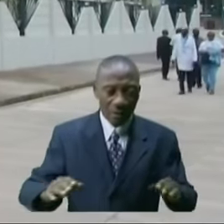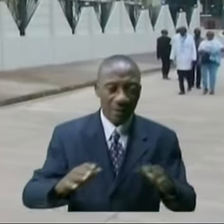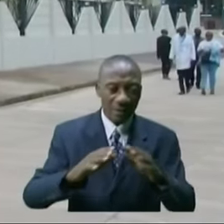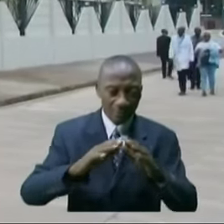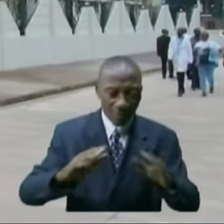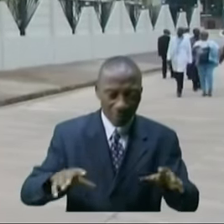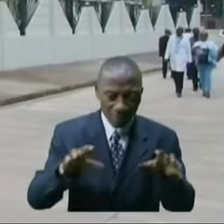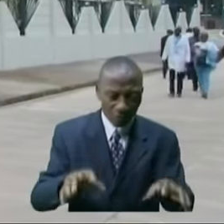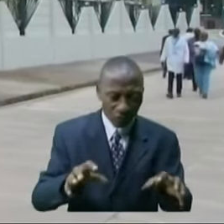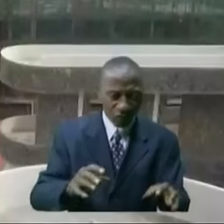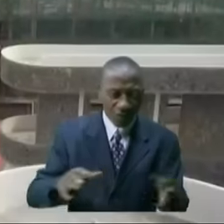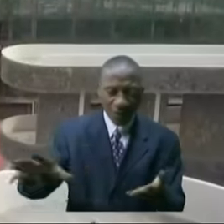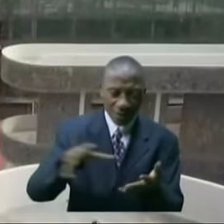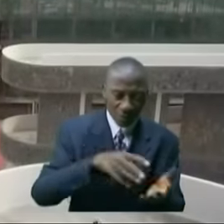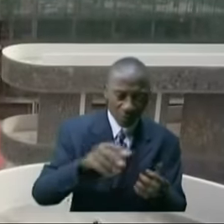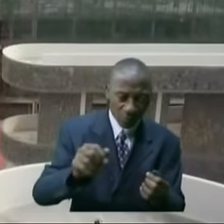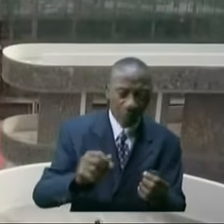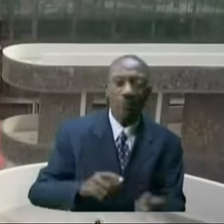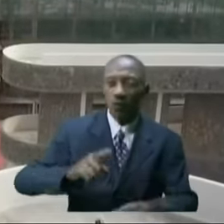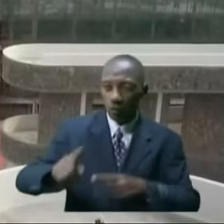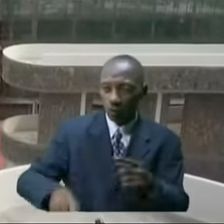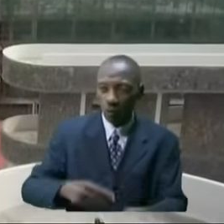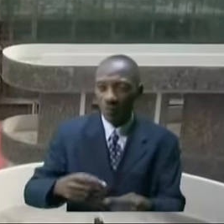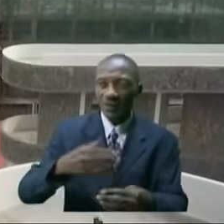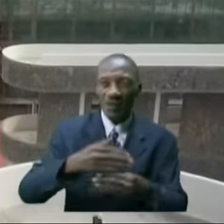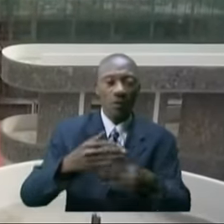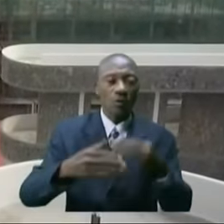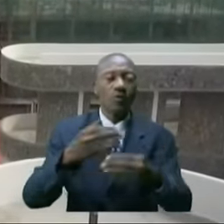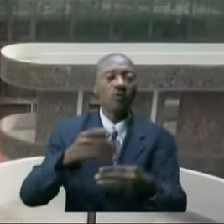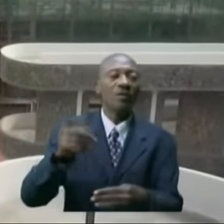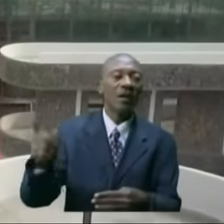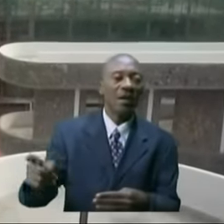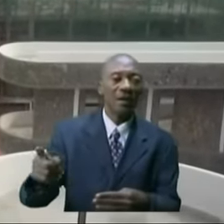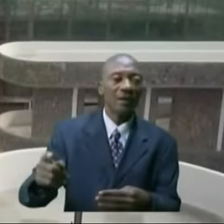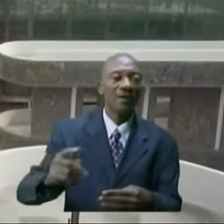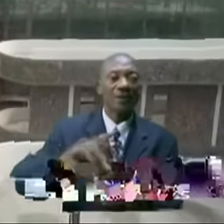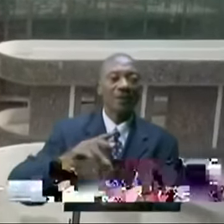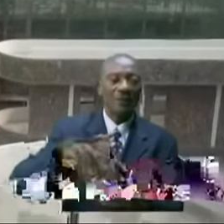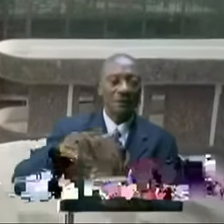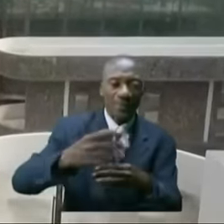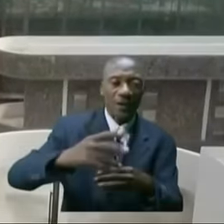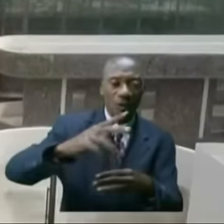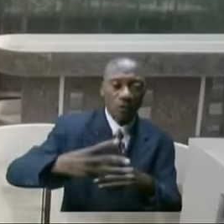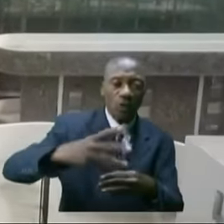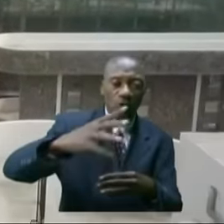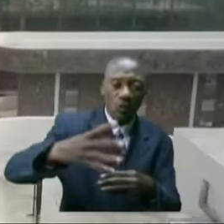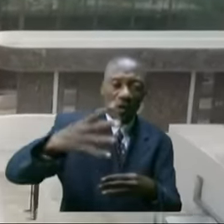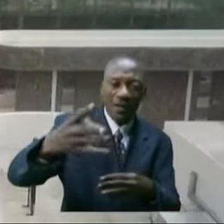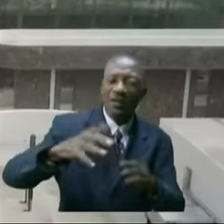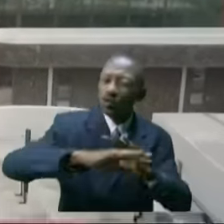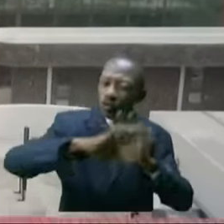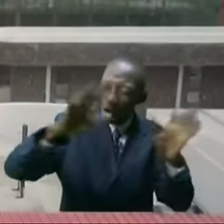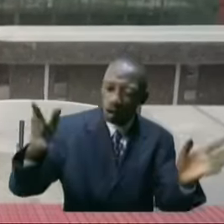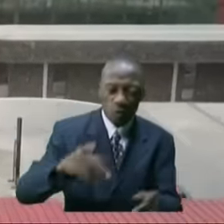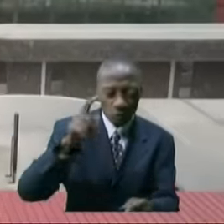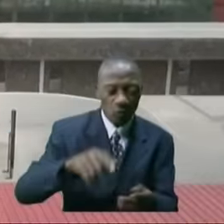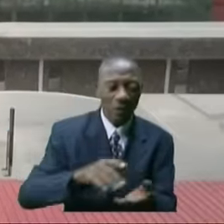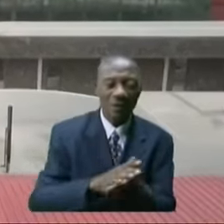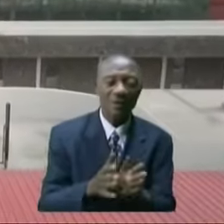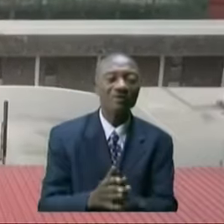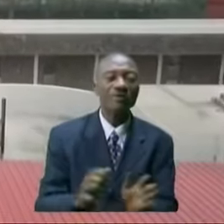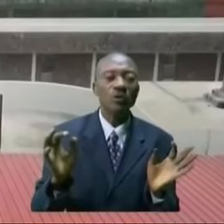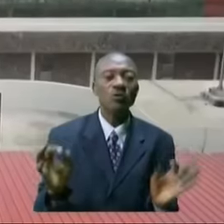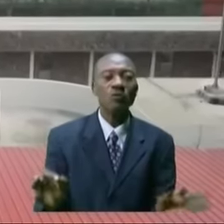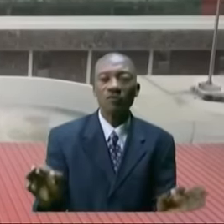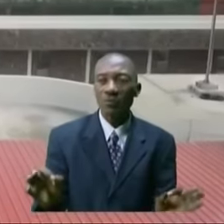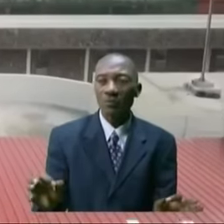la construction du premier bâtiment type R+4 plus sous-sol avec ascenseur comprend tous les